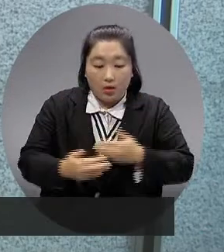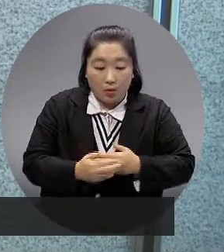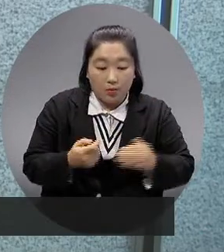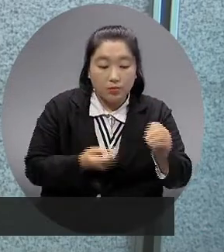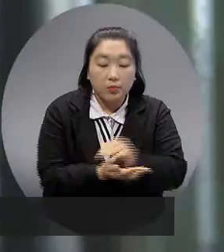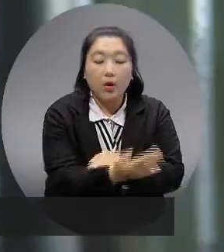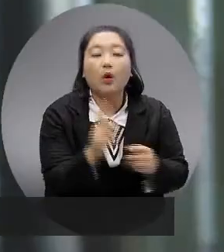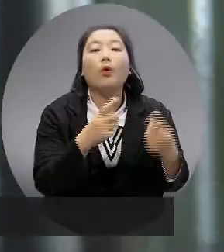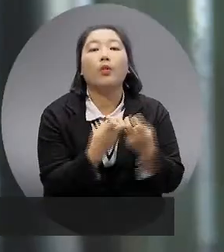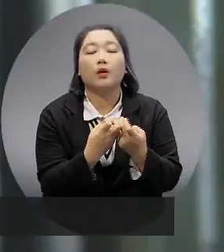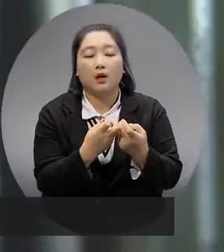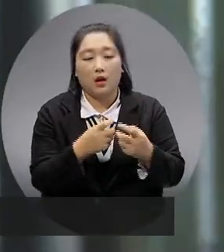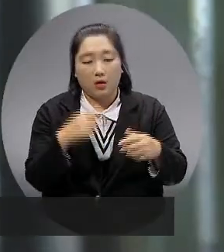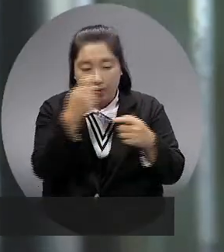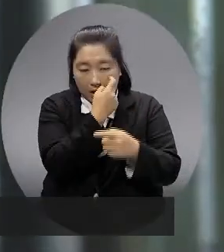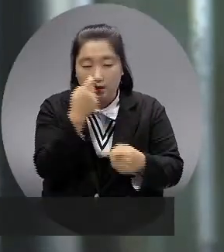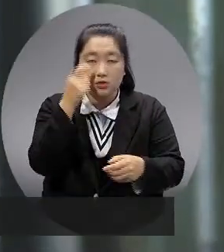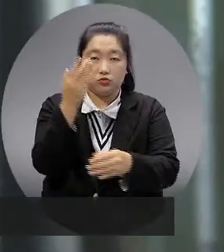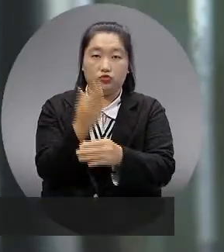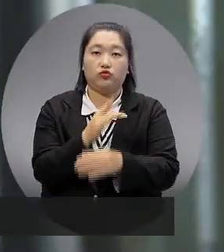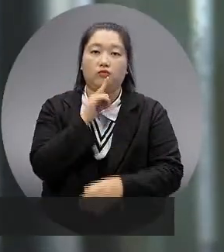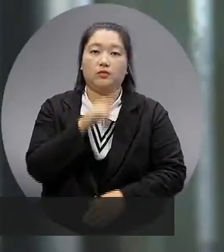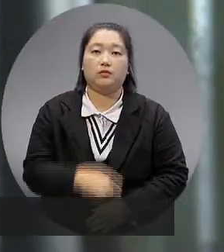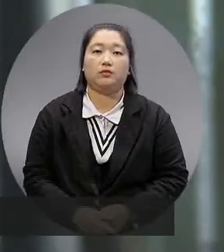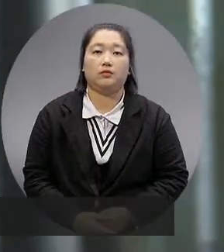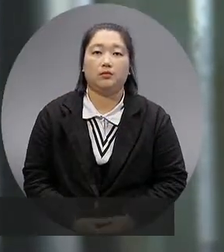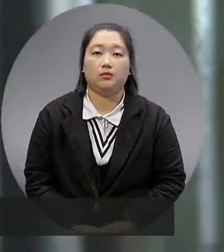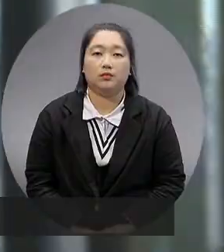경위를 파악 중이라고 밝혔습니다.